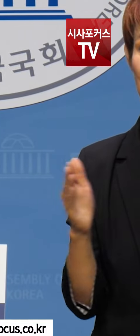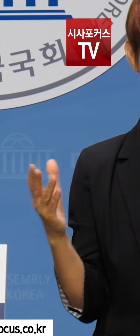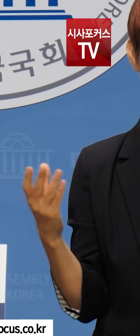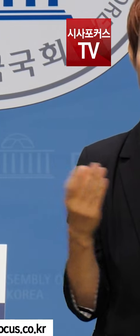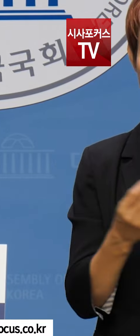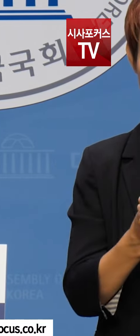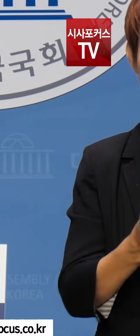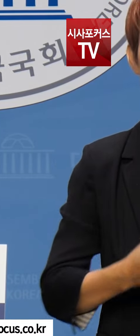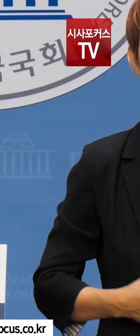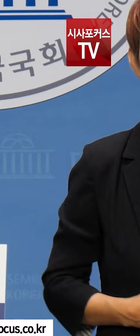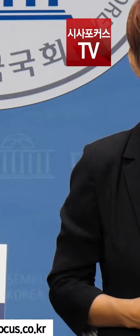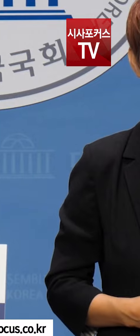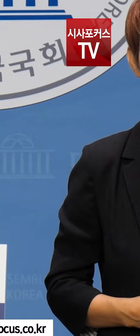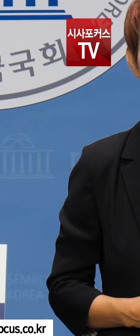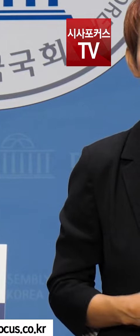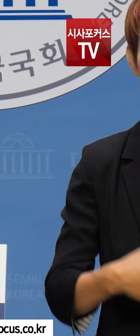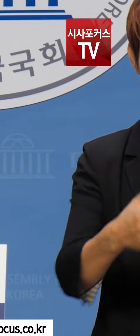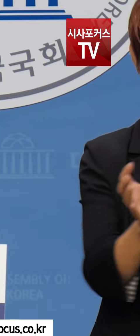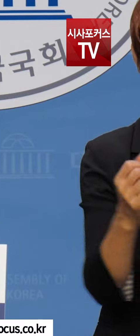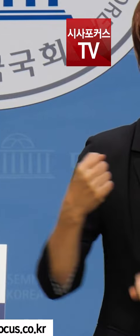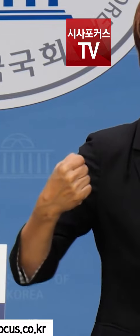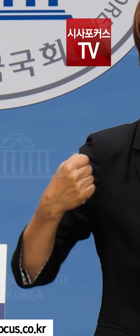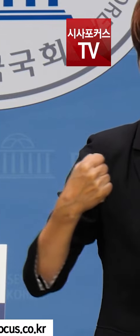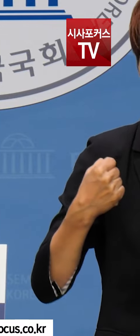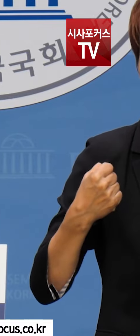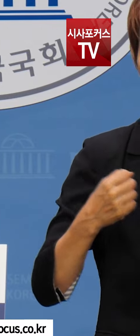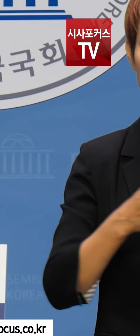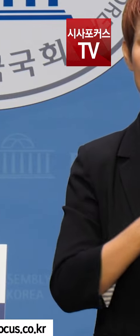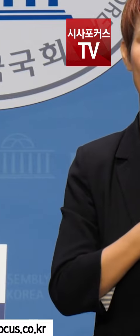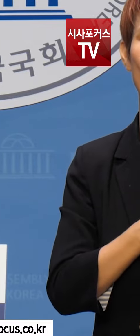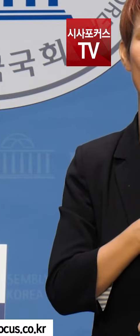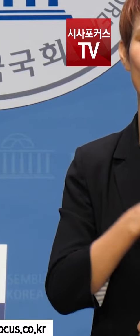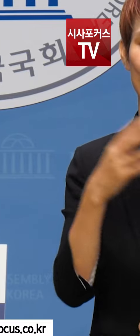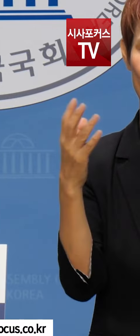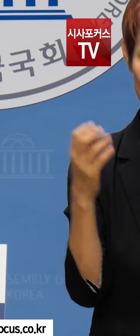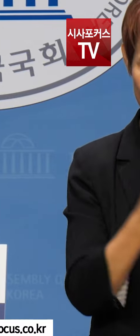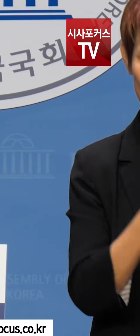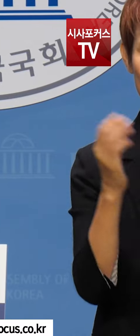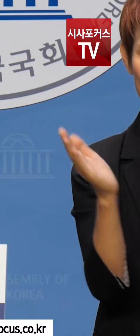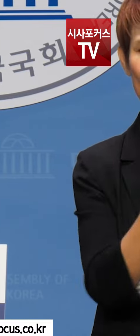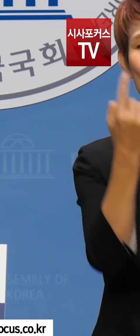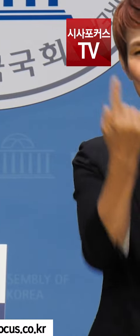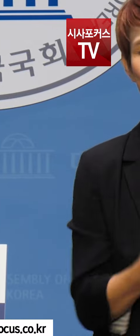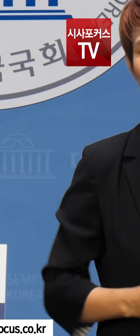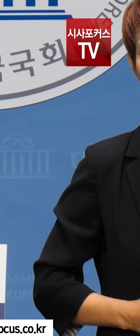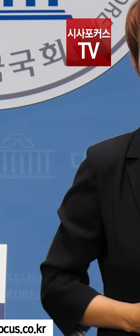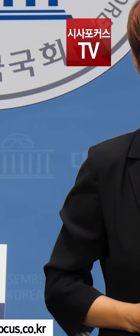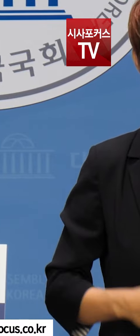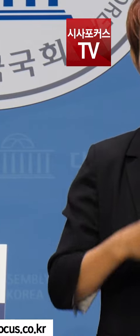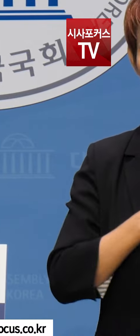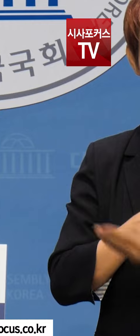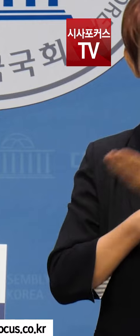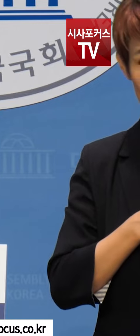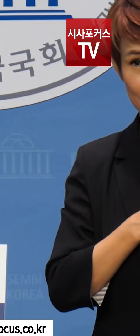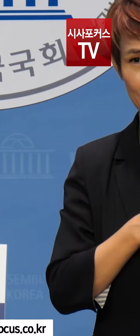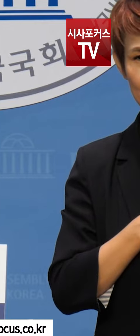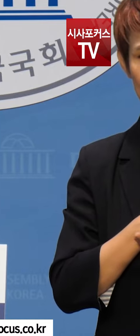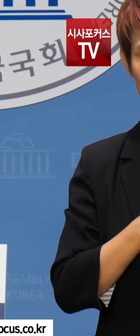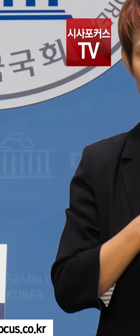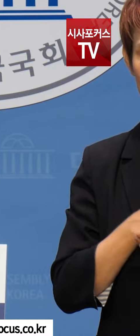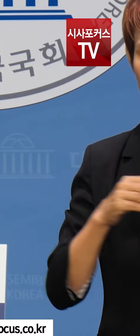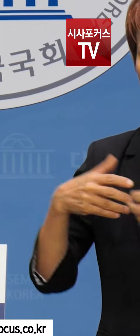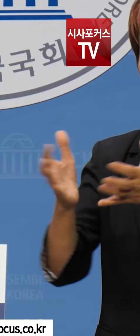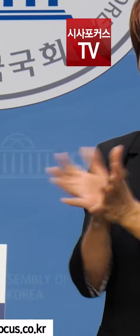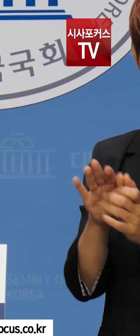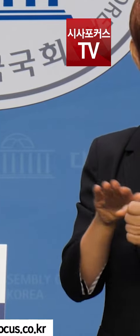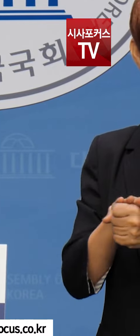되어 있습니다. 정당의 힘은 당원으로부터 나옵니다. 당원들이 마음 깊이 당을